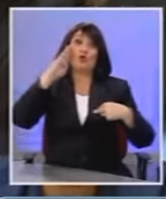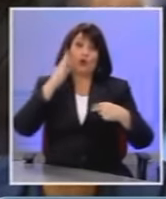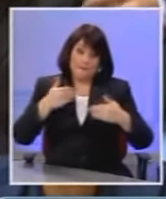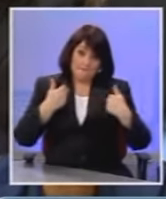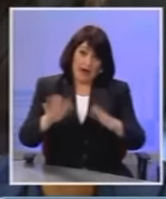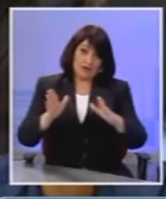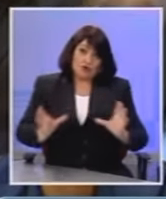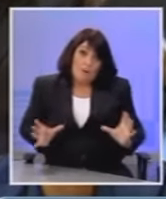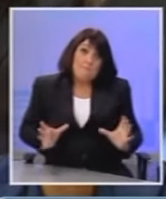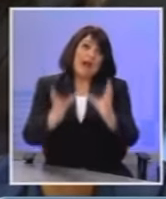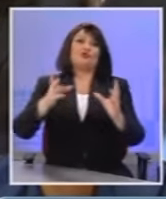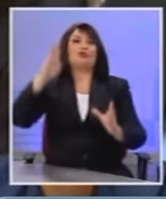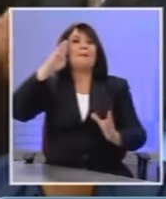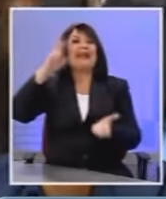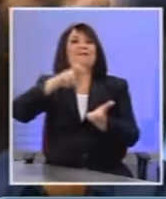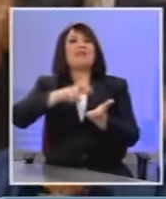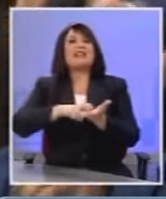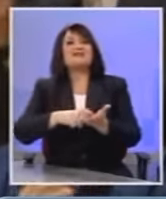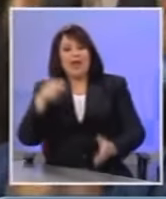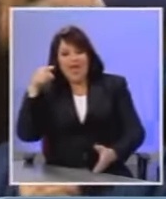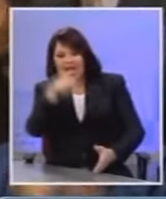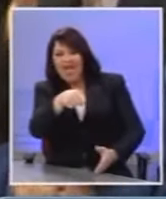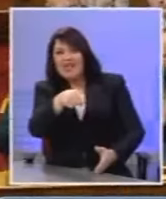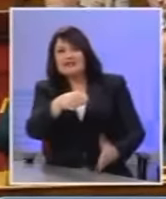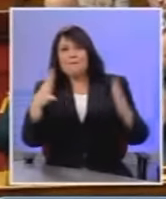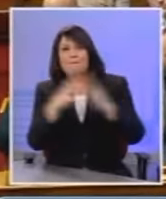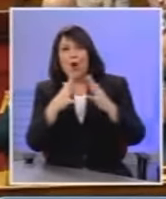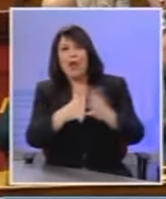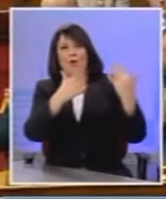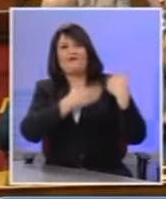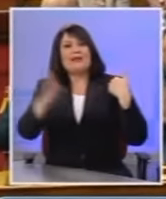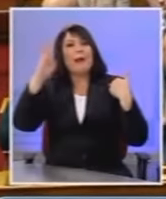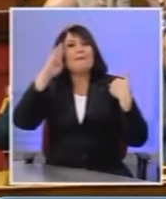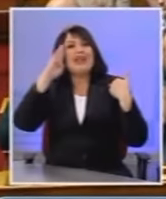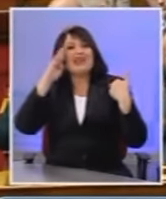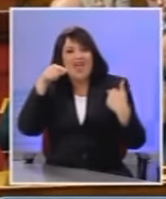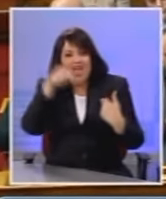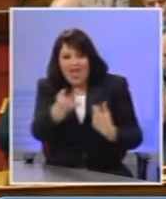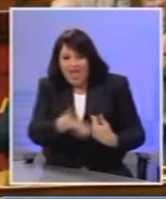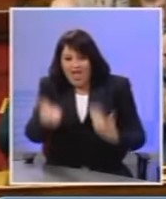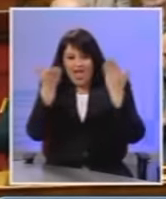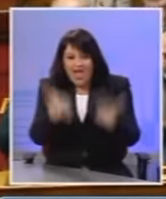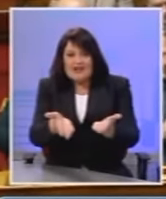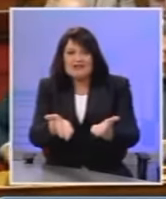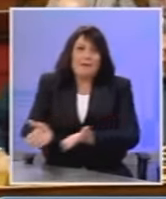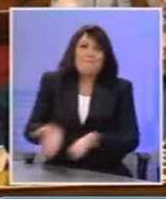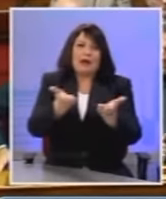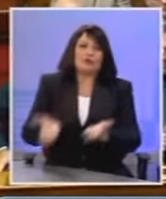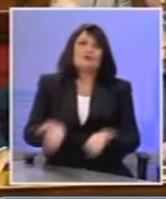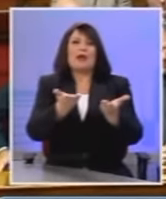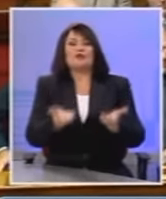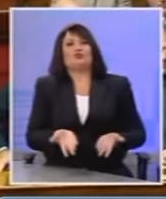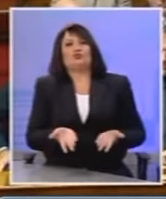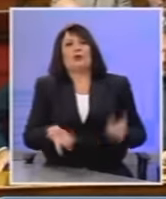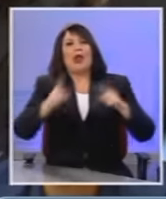στην Αμερικάνικη πρεσβεία. Εσείς κάνατε αυτούς τους πολέμους. Εσείς δημιουργήσατε αυτή την προσφυγιά. Η Ελλάδα δεν